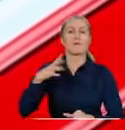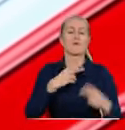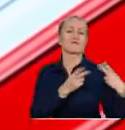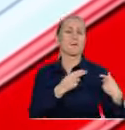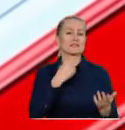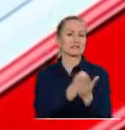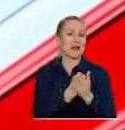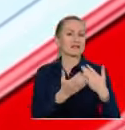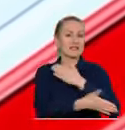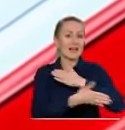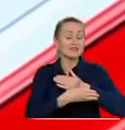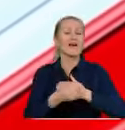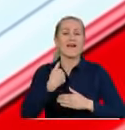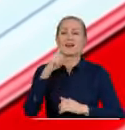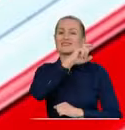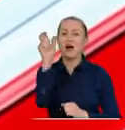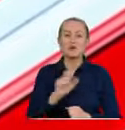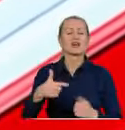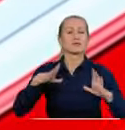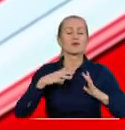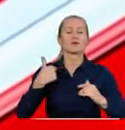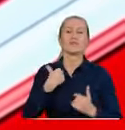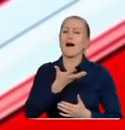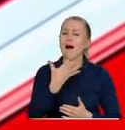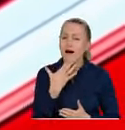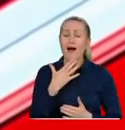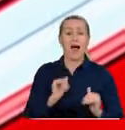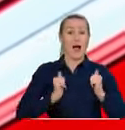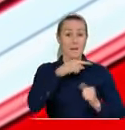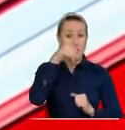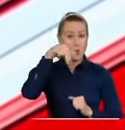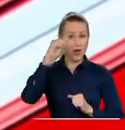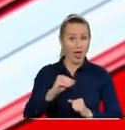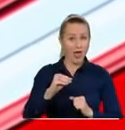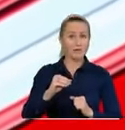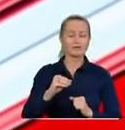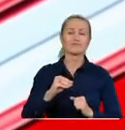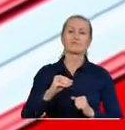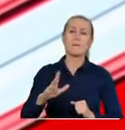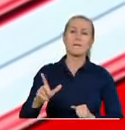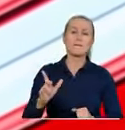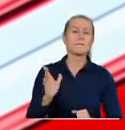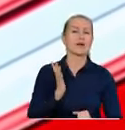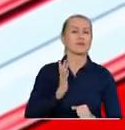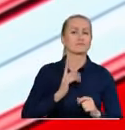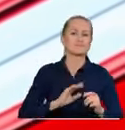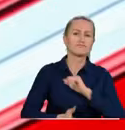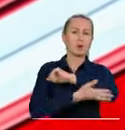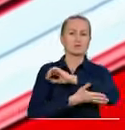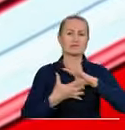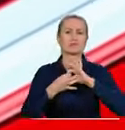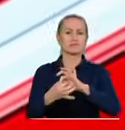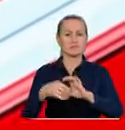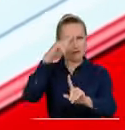Zagranicznych i cały czas opowiadałem się za tym, aby Unia Europejska stała na tej podwalinie chrześcijańskiej i